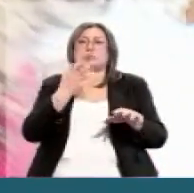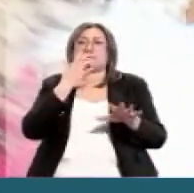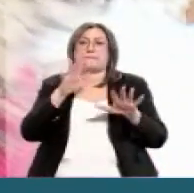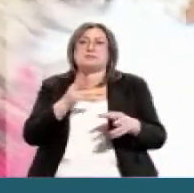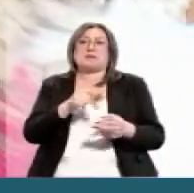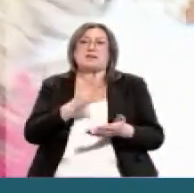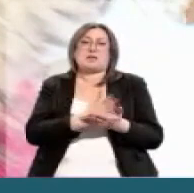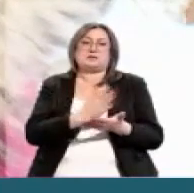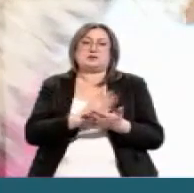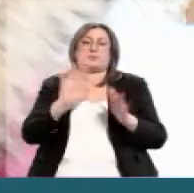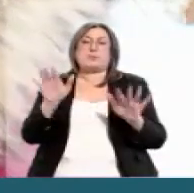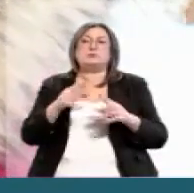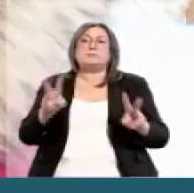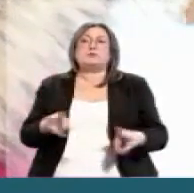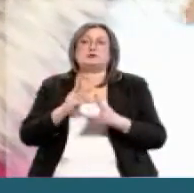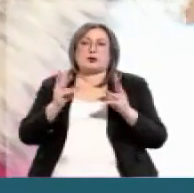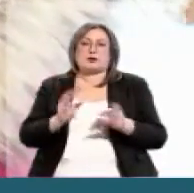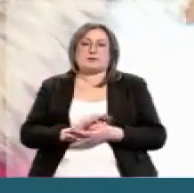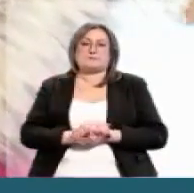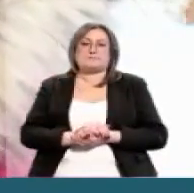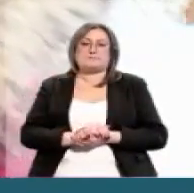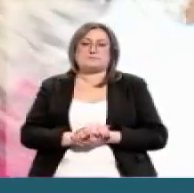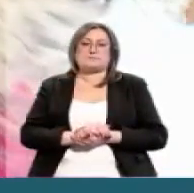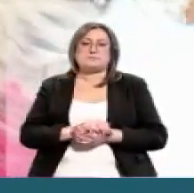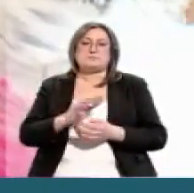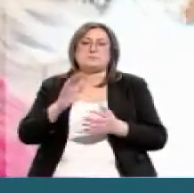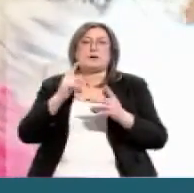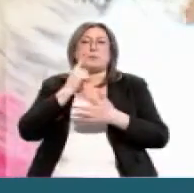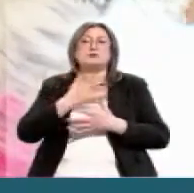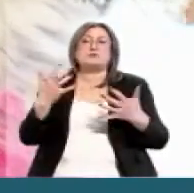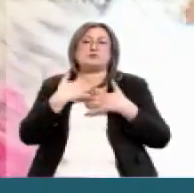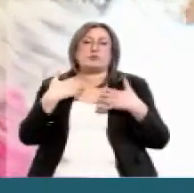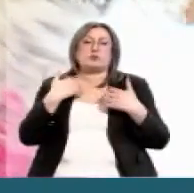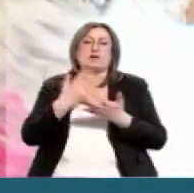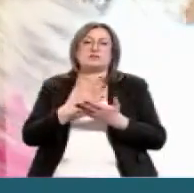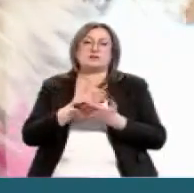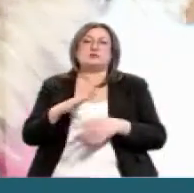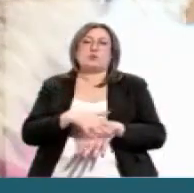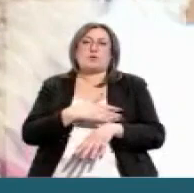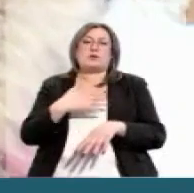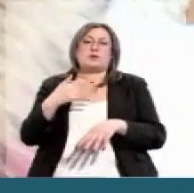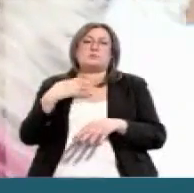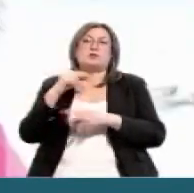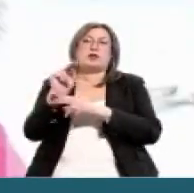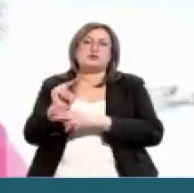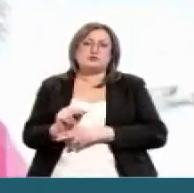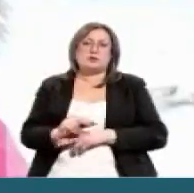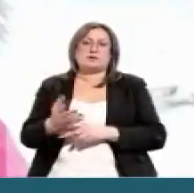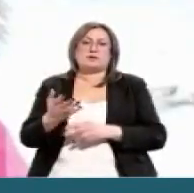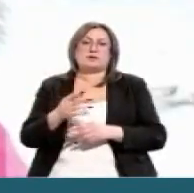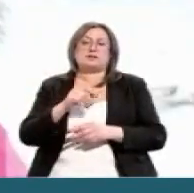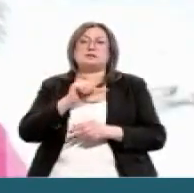они находились после пожара. А большинство животных у нас находилось достаточно долго, проходило лечение.